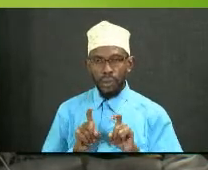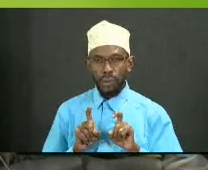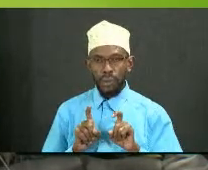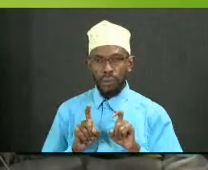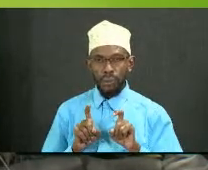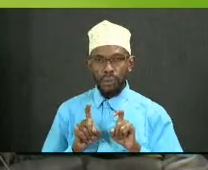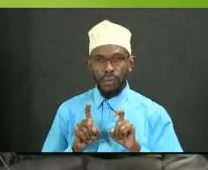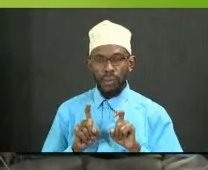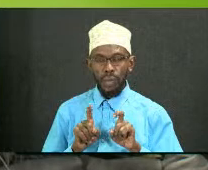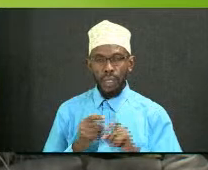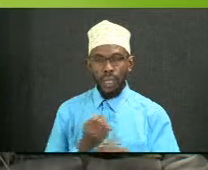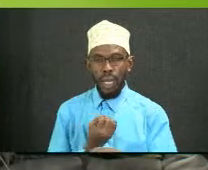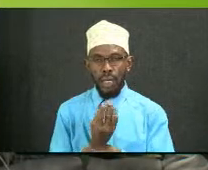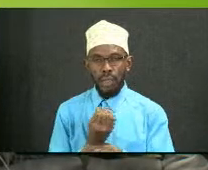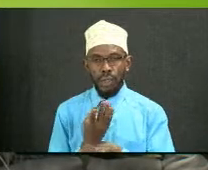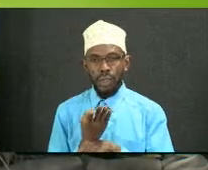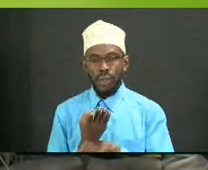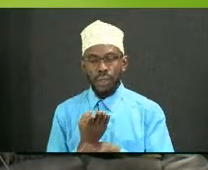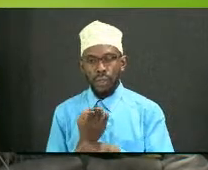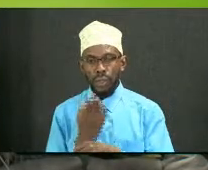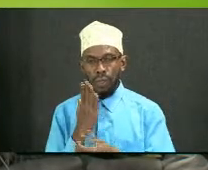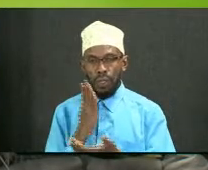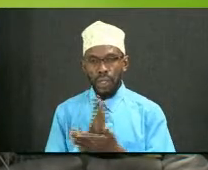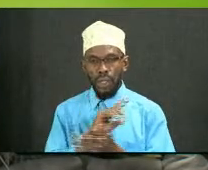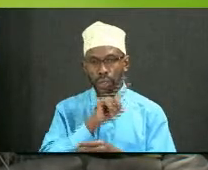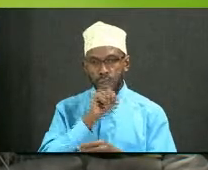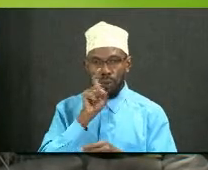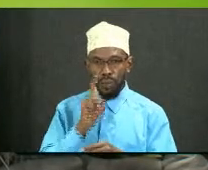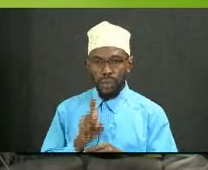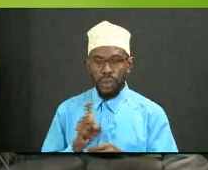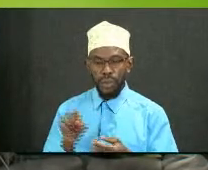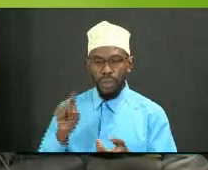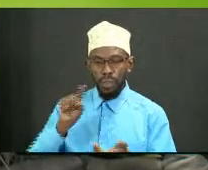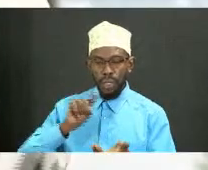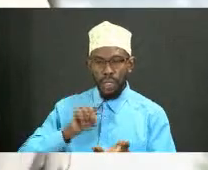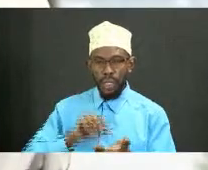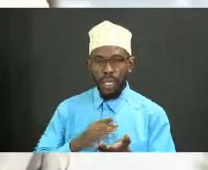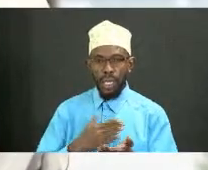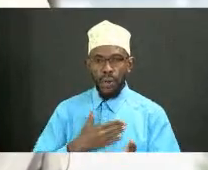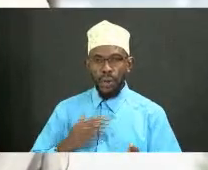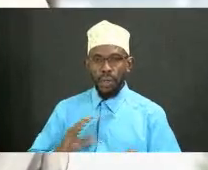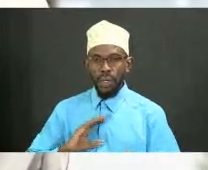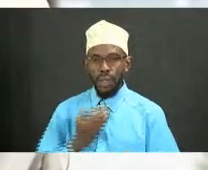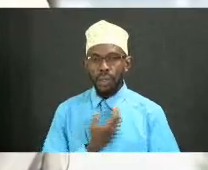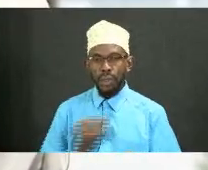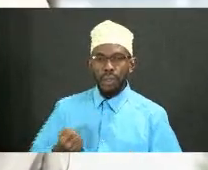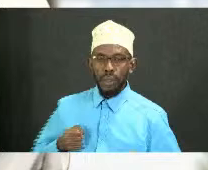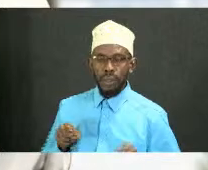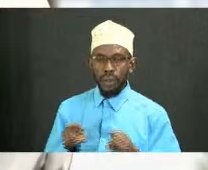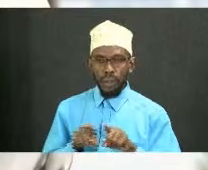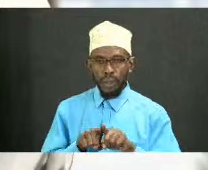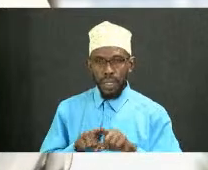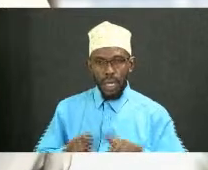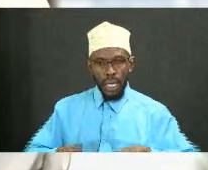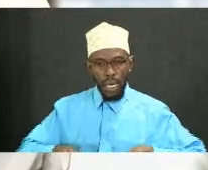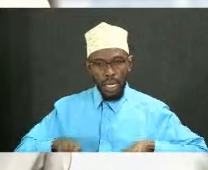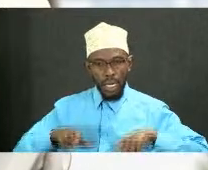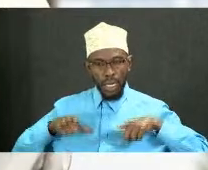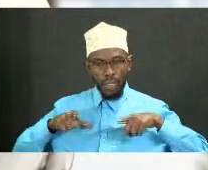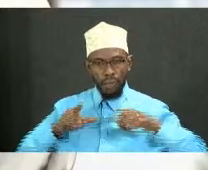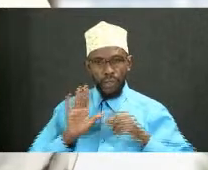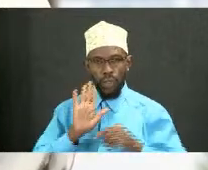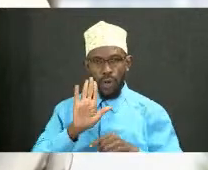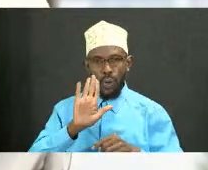na kuwapatia watu wasia. Bila shaka swala ambalo pia amechangia, nafikiri dada yetu, kuwa mtu aishi kulingana